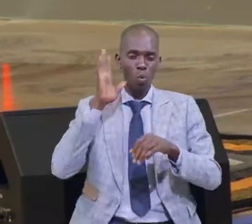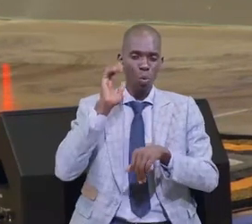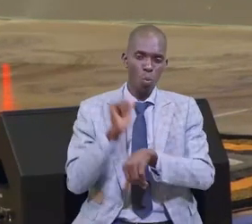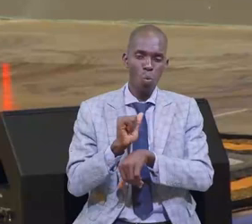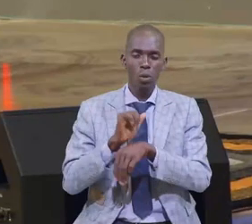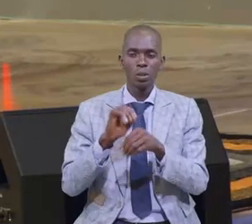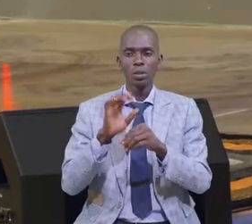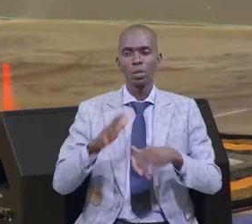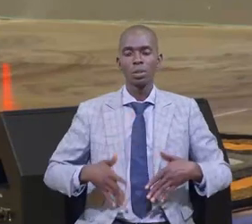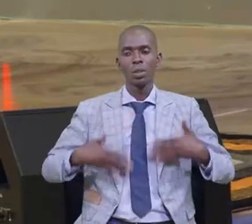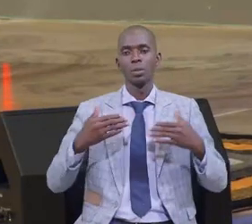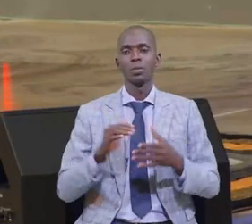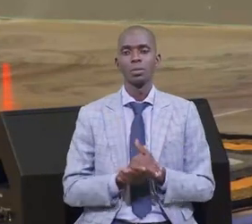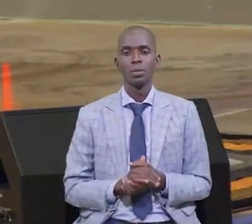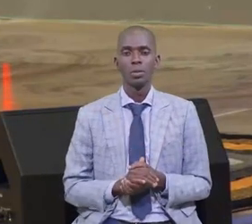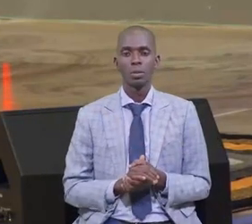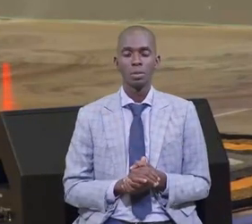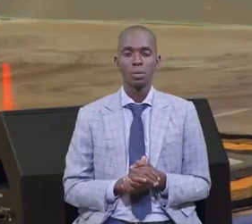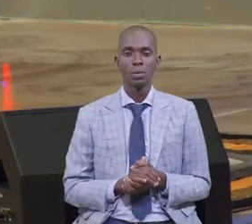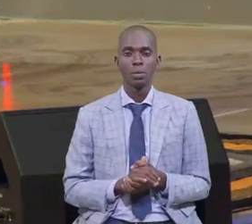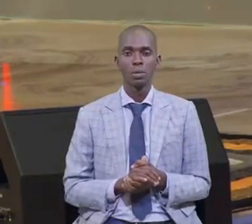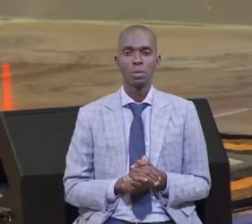résurrection agira dans votre vie.